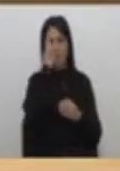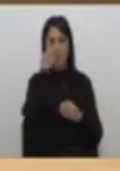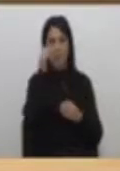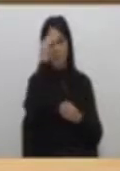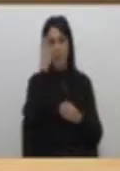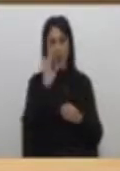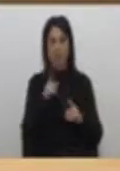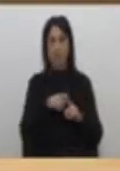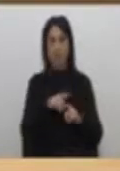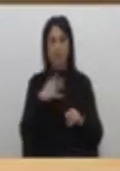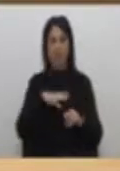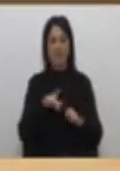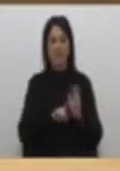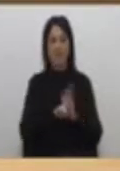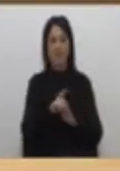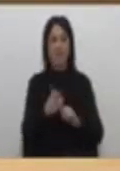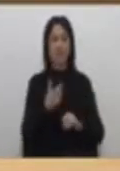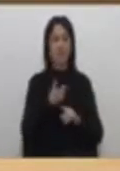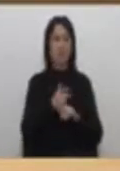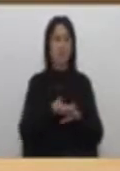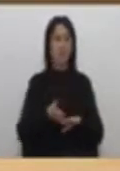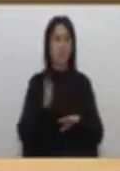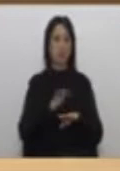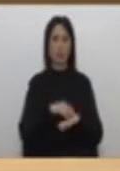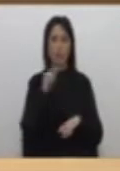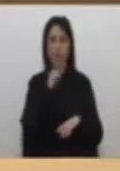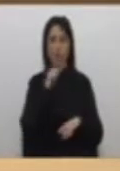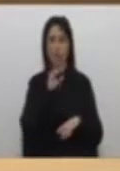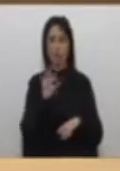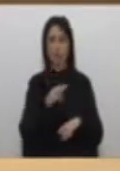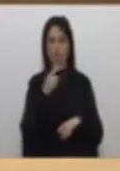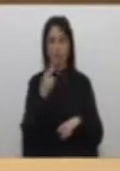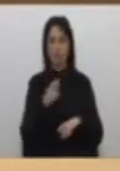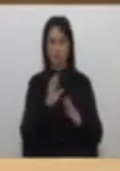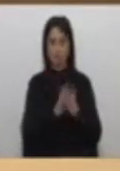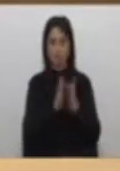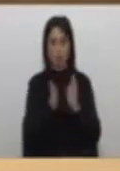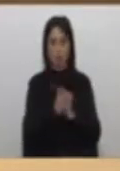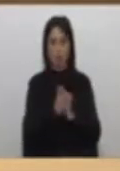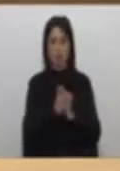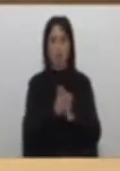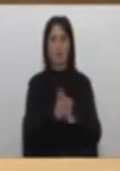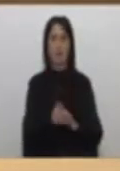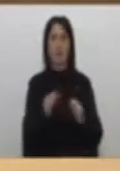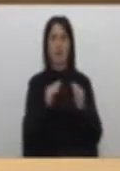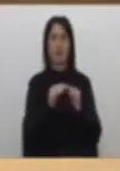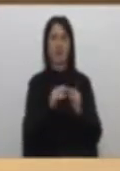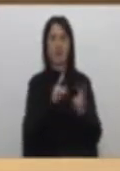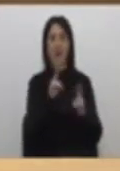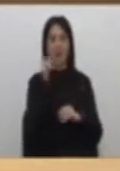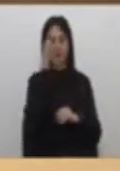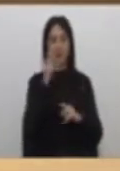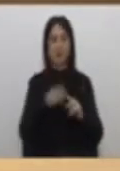ქვეყანაში შექმნილი უკიდურესად რთული ეკონომიკური და სოციალური მდგომარეობა. Კვლავ არავის ახსოვს ის,